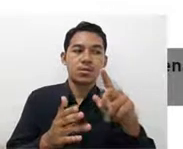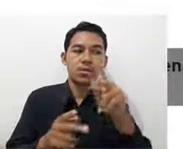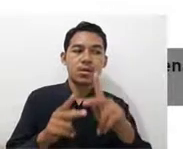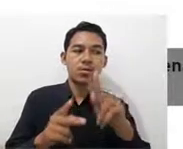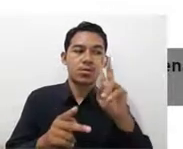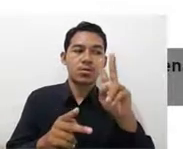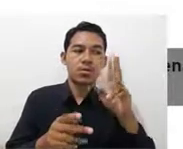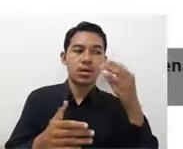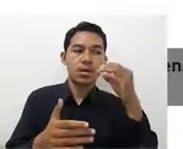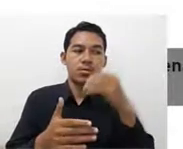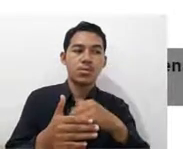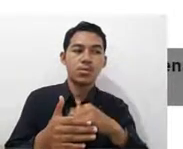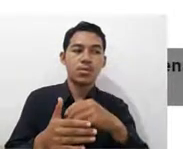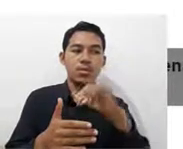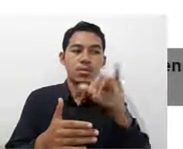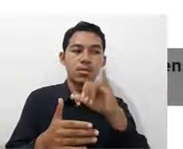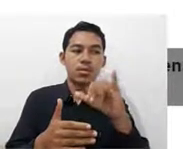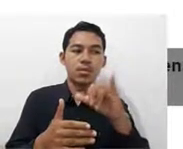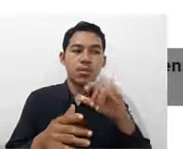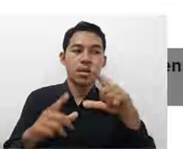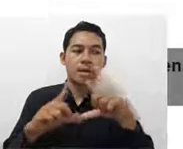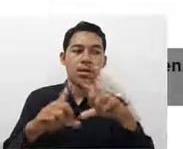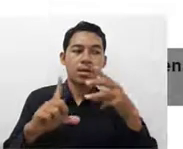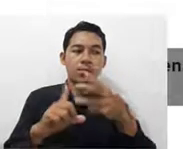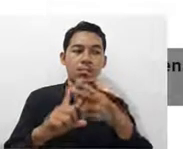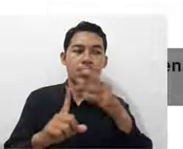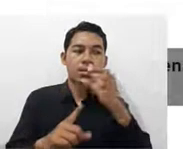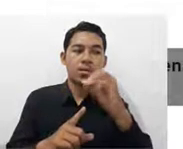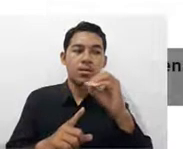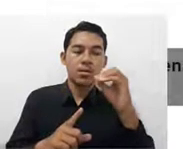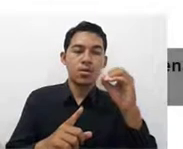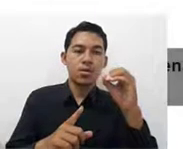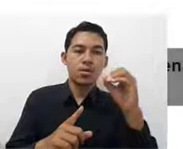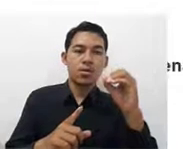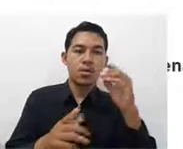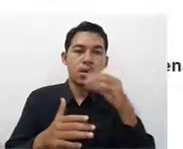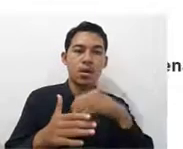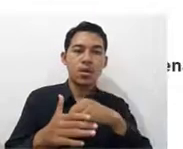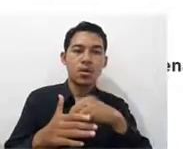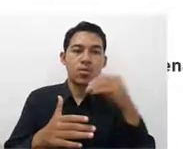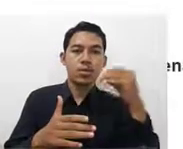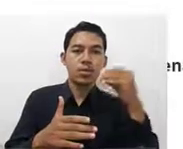inputnya sama. Jadi misalnya AB nya 00, maka outputnya 1.